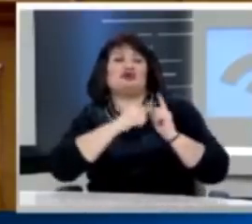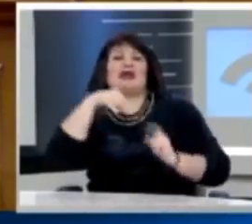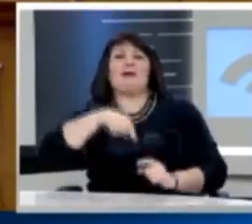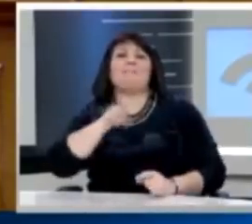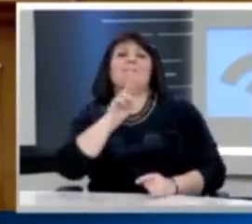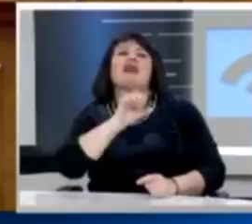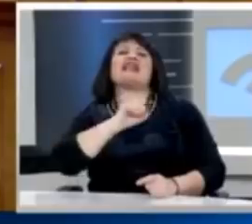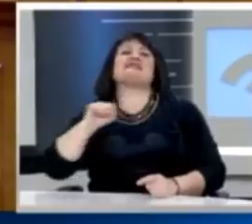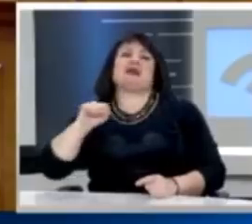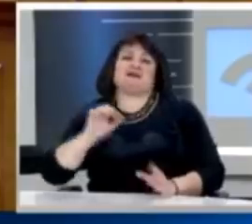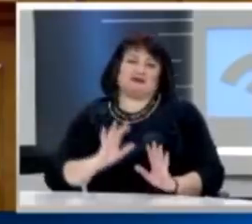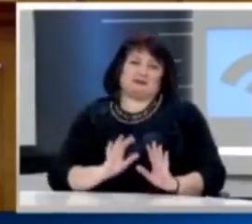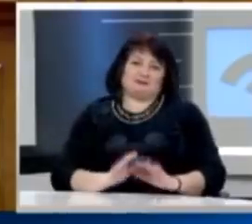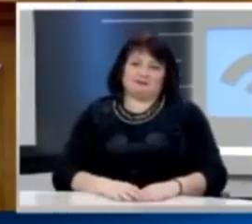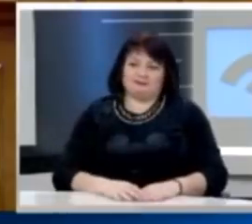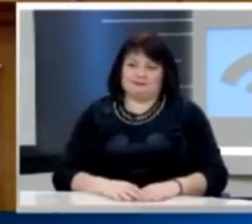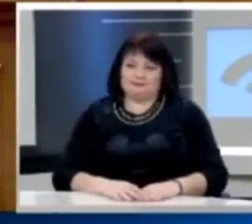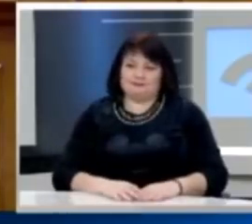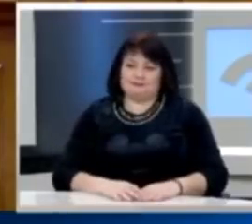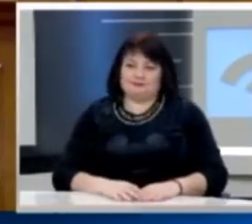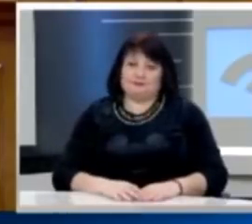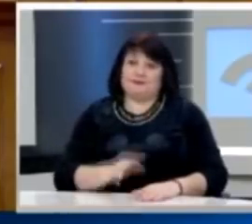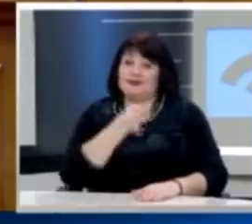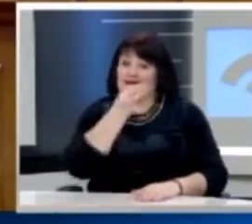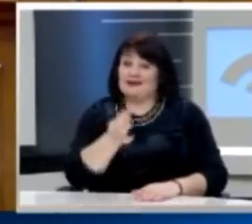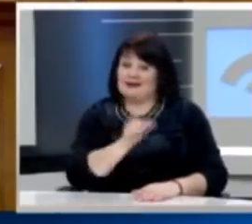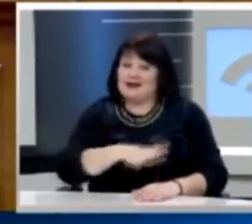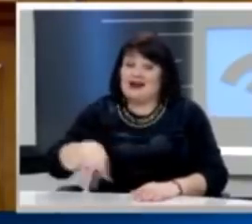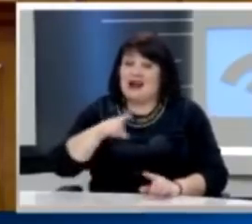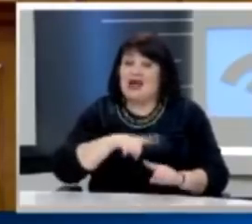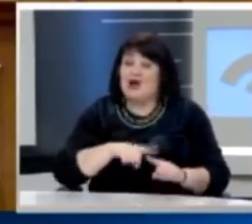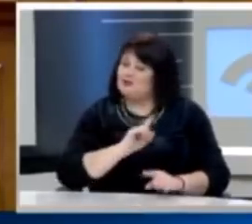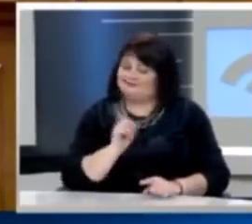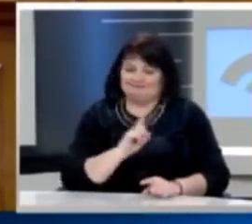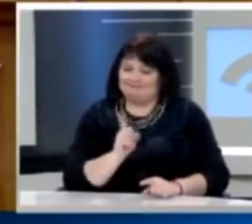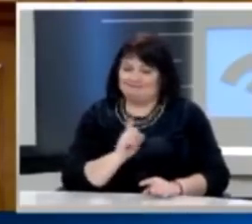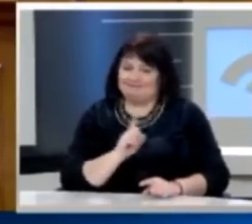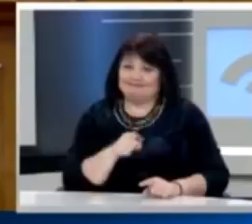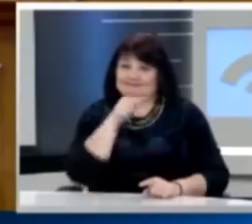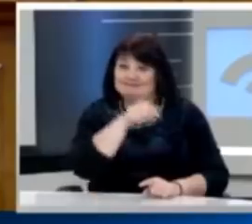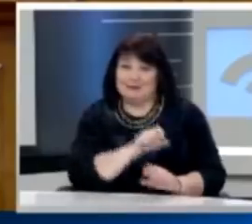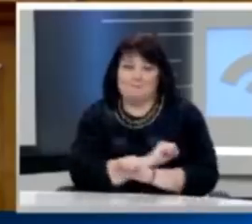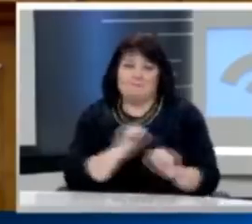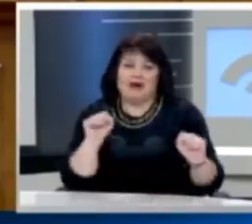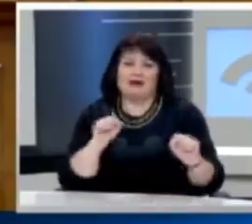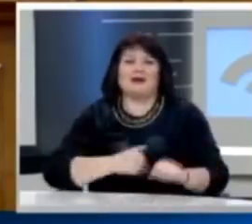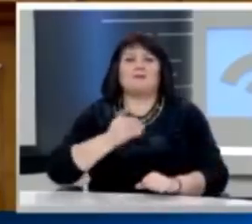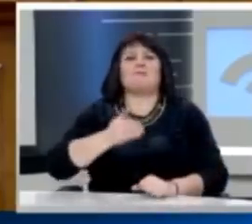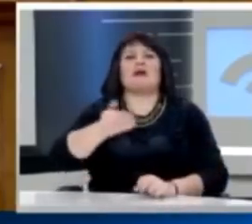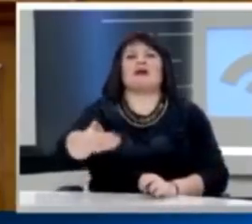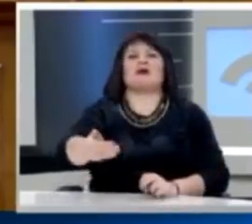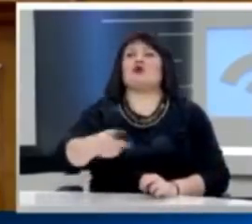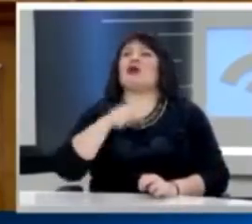Πρεσπών. Αυτά μην τα λέτε λοιπόν στον ελληνικό λαό, που εσείς οι ίδιοι ναρκοθετείτε το μέλλον του.